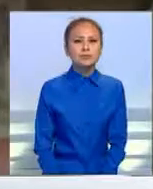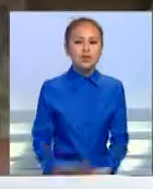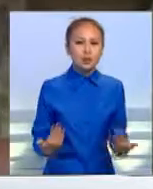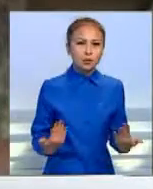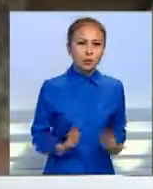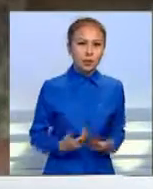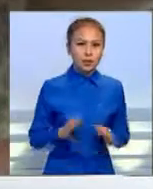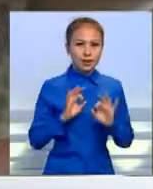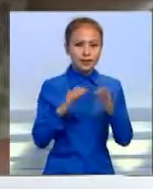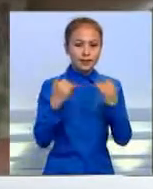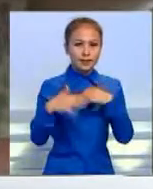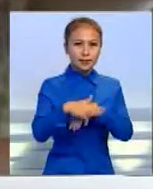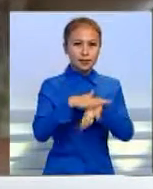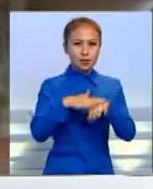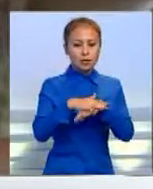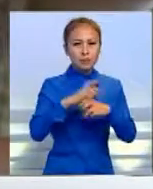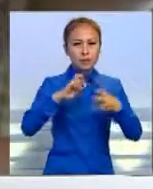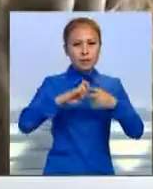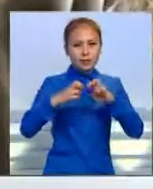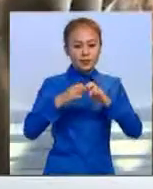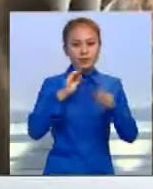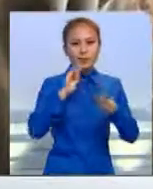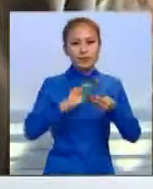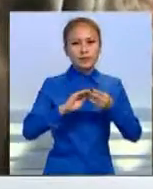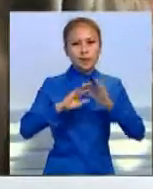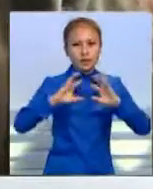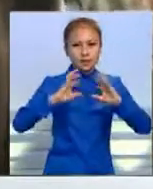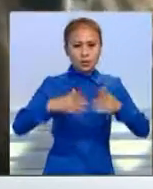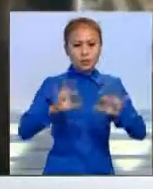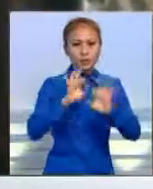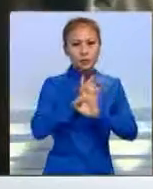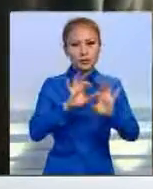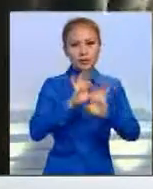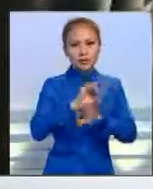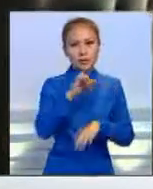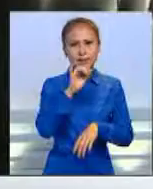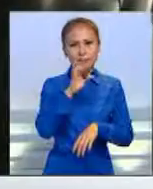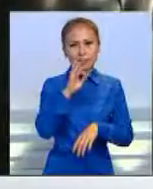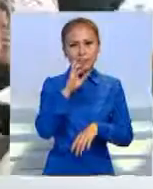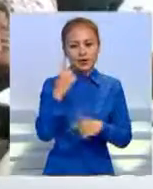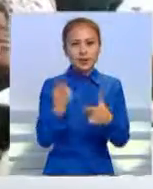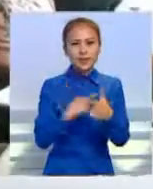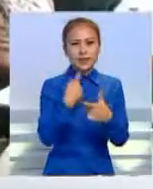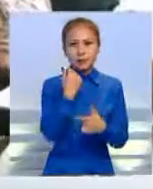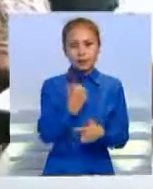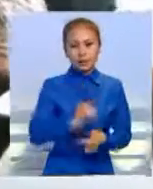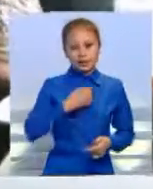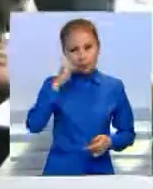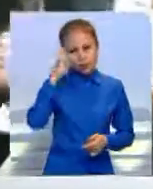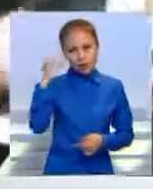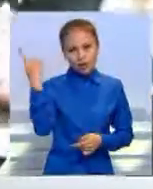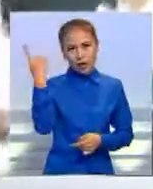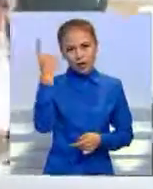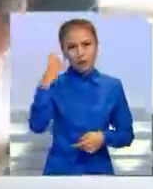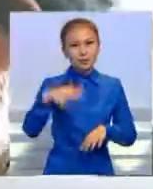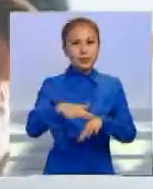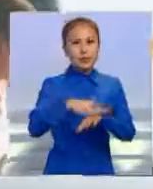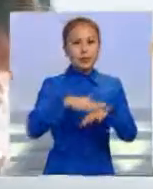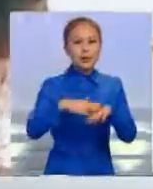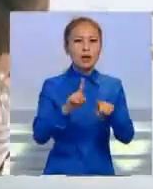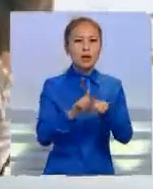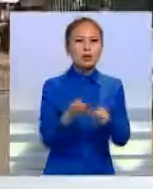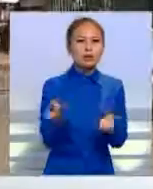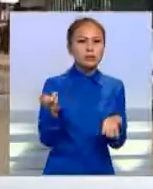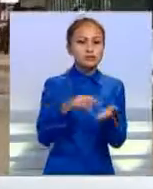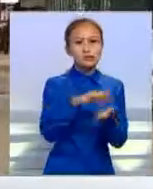Тұрғындардың айты ұнша қазір елдегі қуал бір ғалыпта. Ал қалғыралық сұрапшылардың пүрінше Зимбабе әскерелері мемлекеттің бірінші қанымының білікке